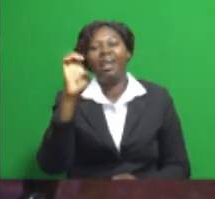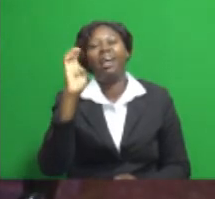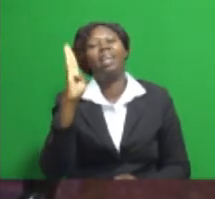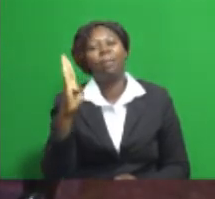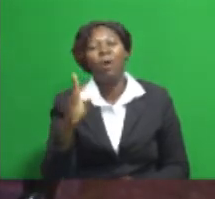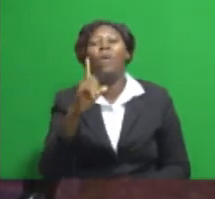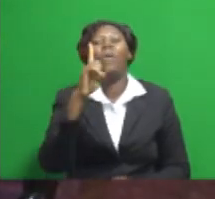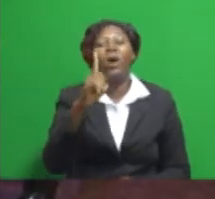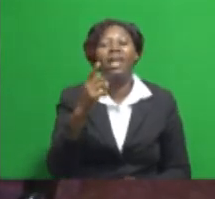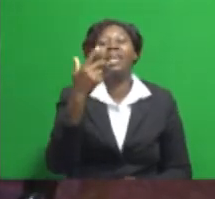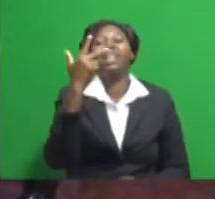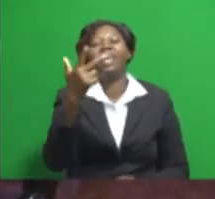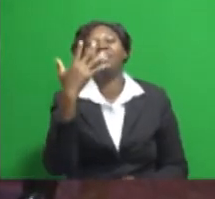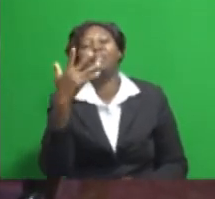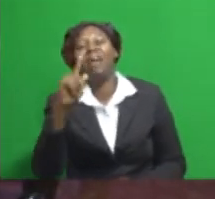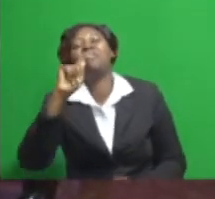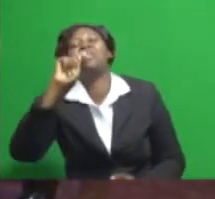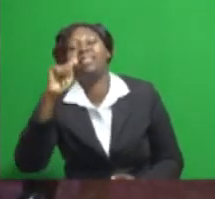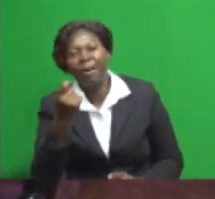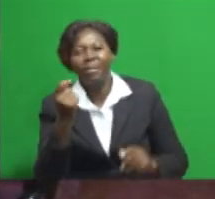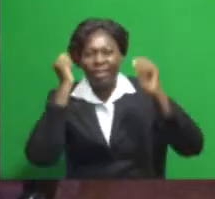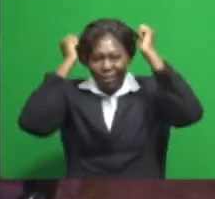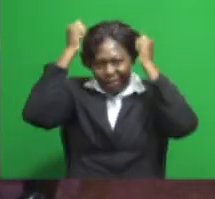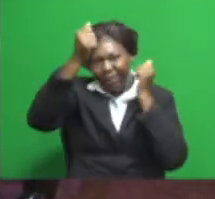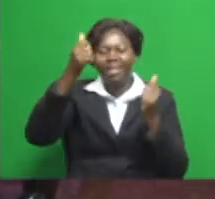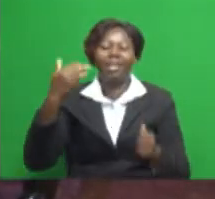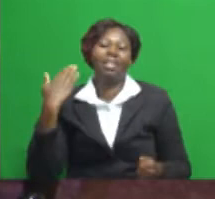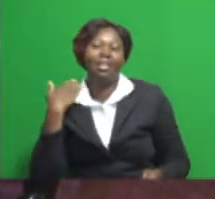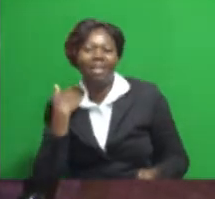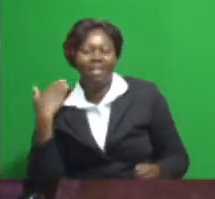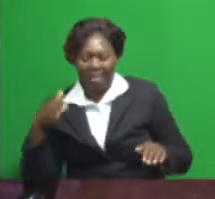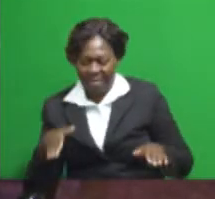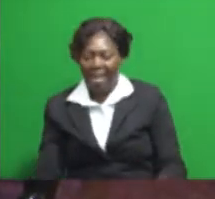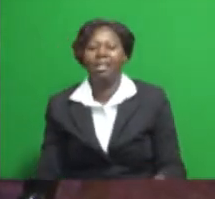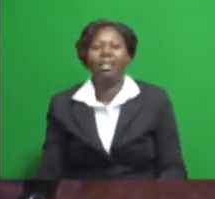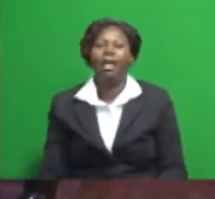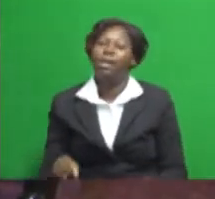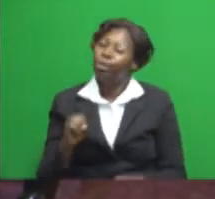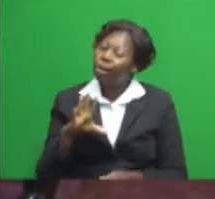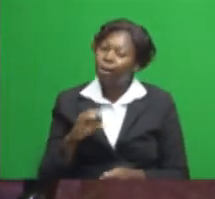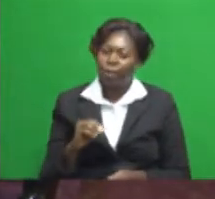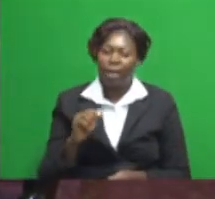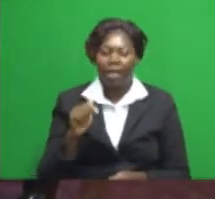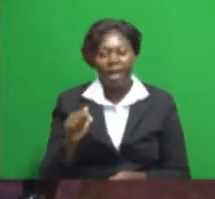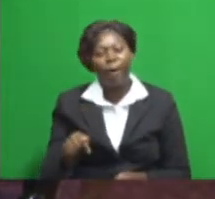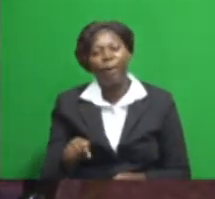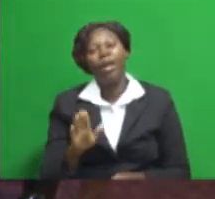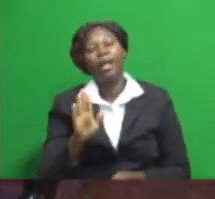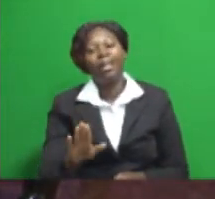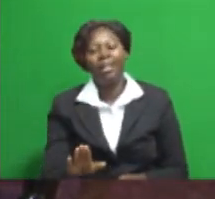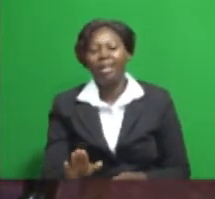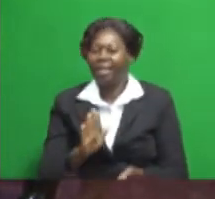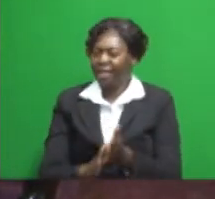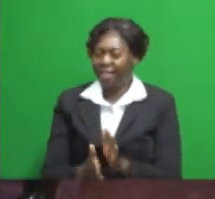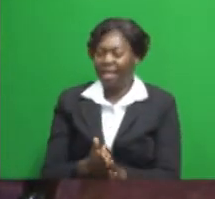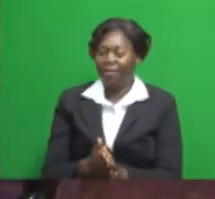185,000. Right. A big army. Aisi nhamba yekuseka iyo. Handobva vafuma zviri zvituna. Asi manje zvikunzi vakasiya mambo yaiita